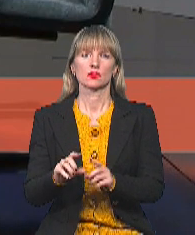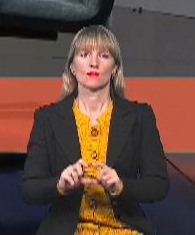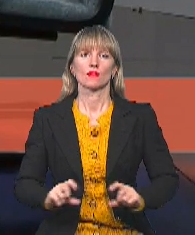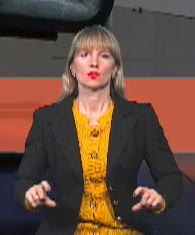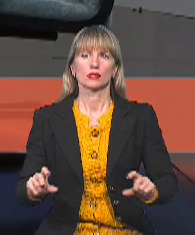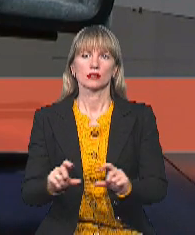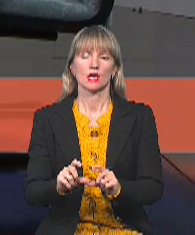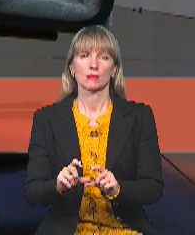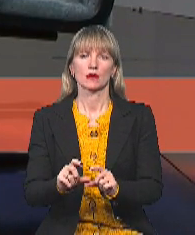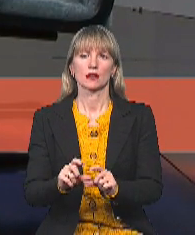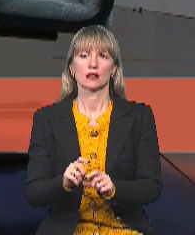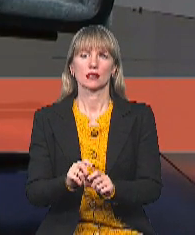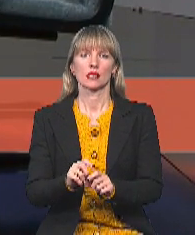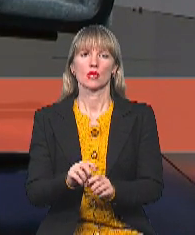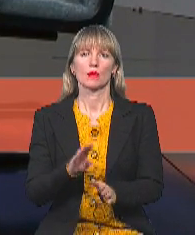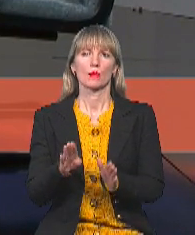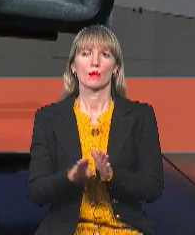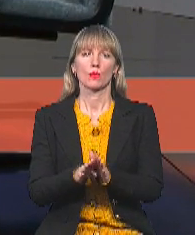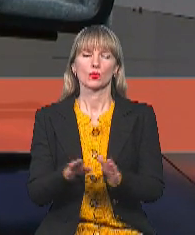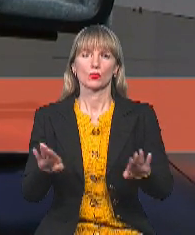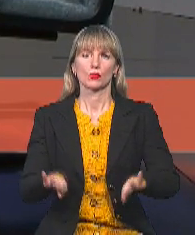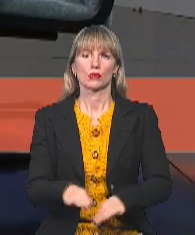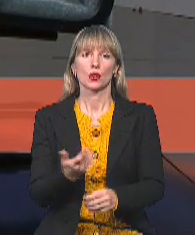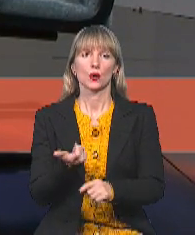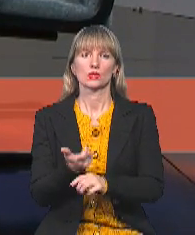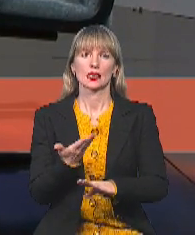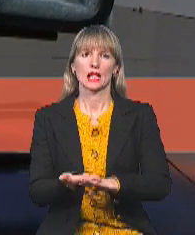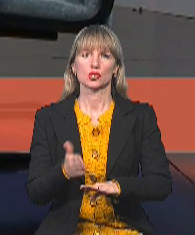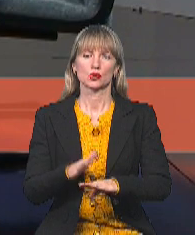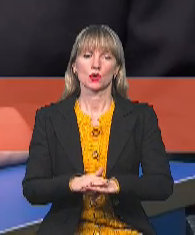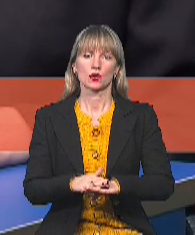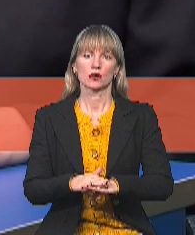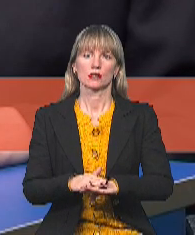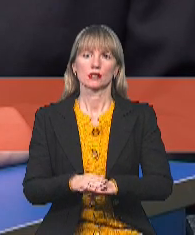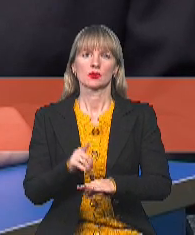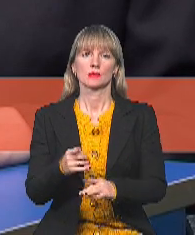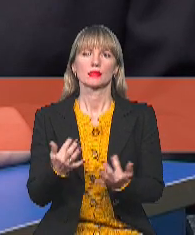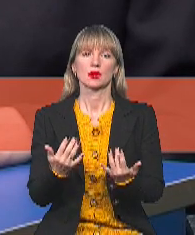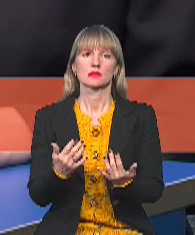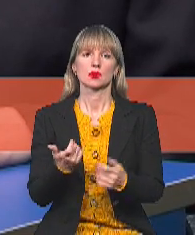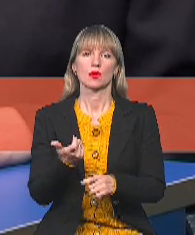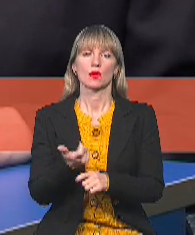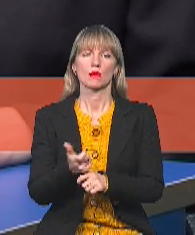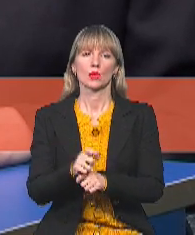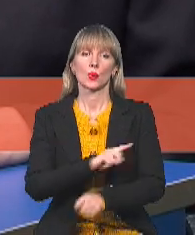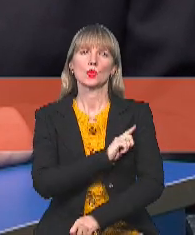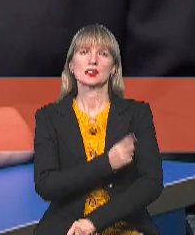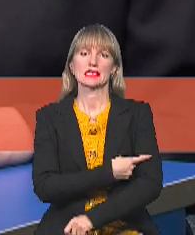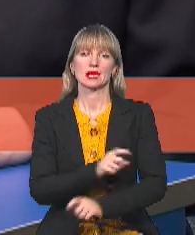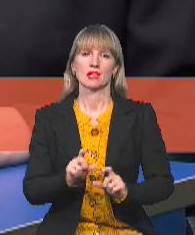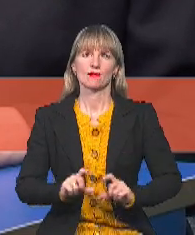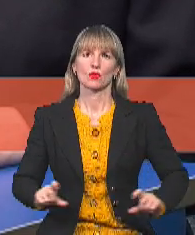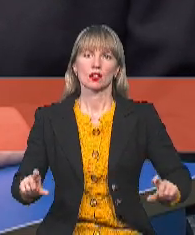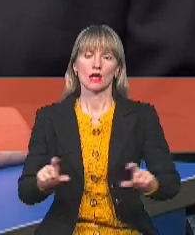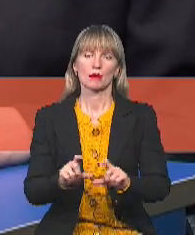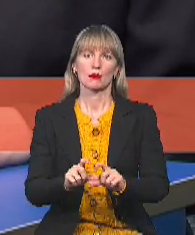фундамента сделана под бункера, потому что они очень тяжелые, там несколько более усиленный фундамент. То